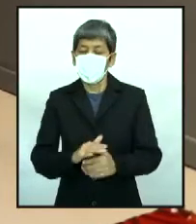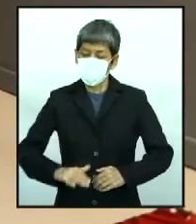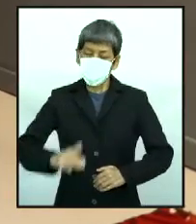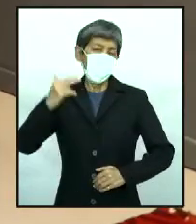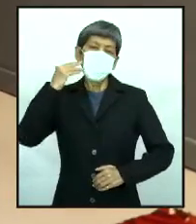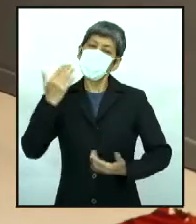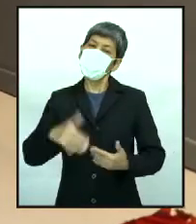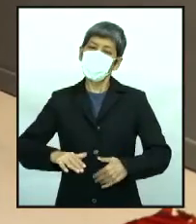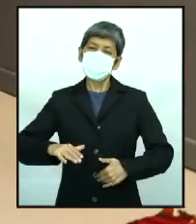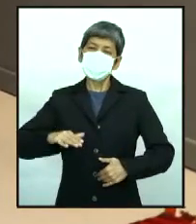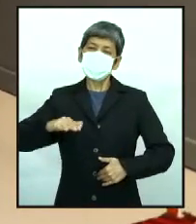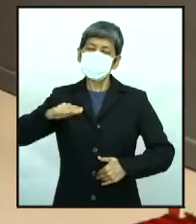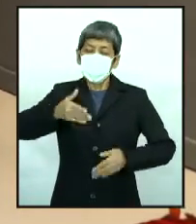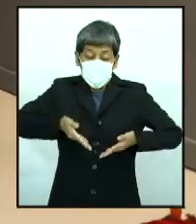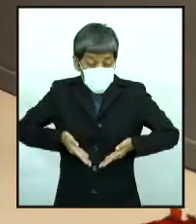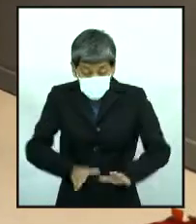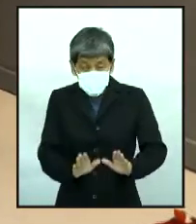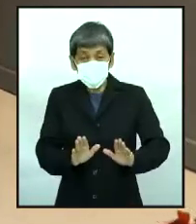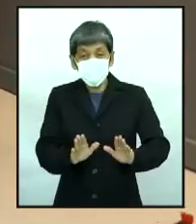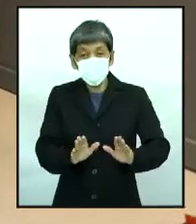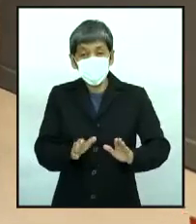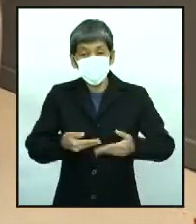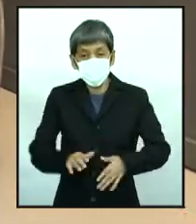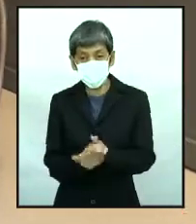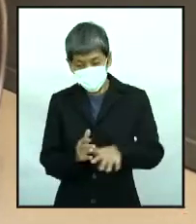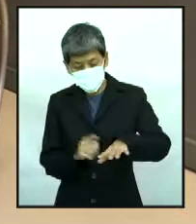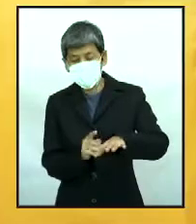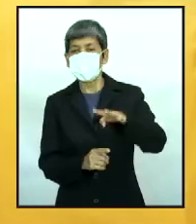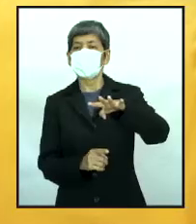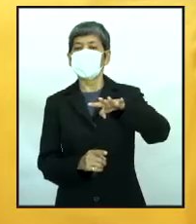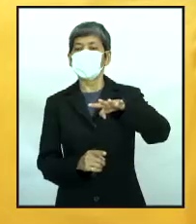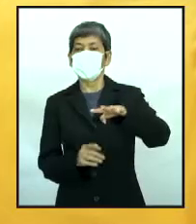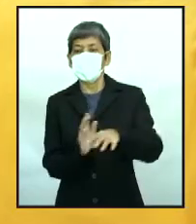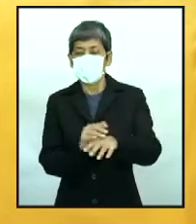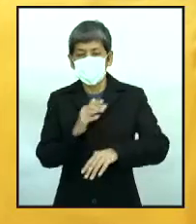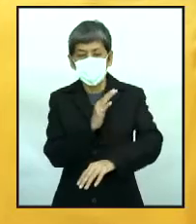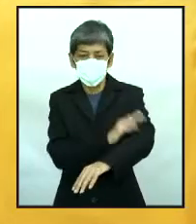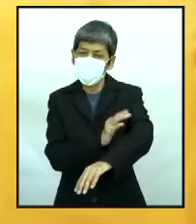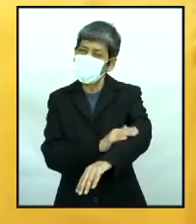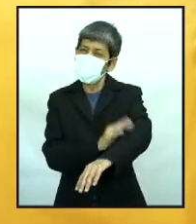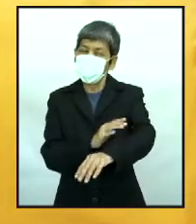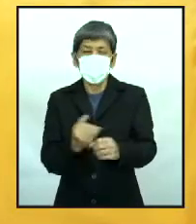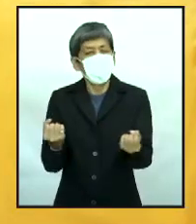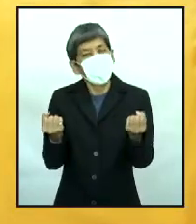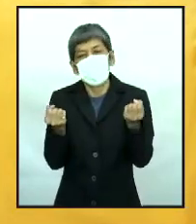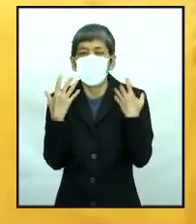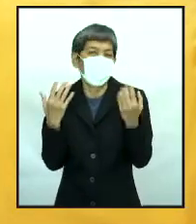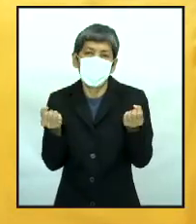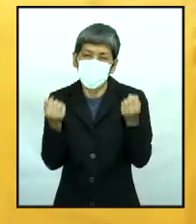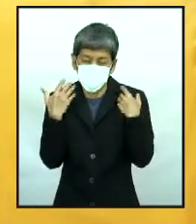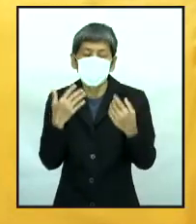เด็ก เกิดมาก็นิ้วเขาจะมีแค่4 นิ้วกล้ามเนื้อมือเขาจะอ่อนข้างหนึ่งเขา